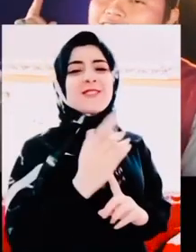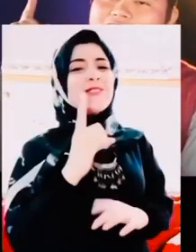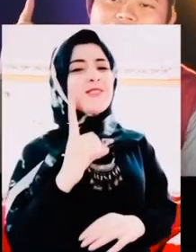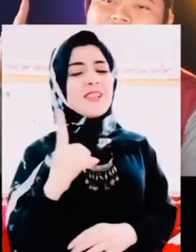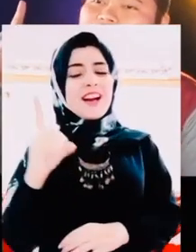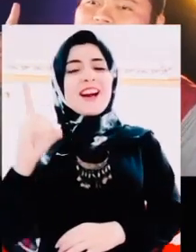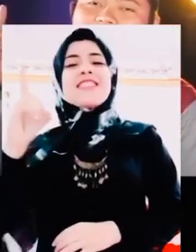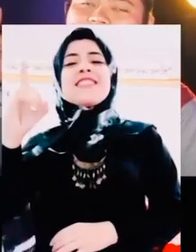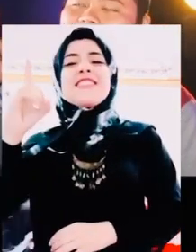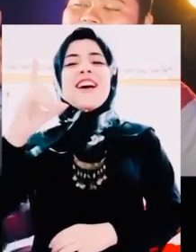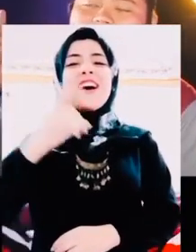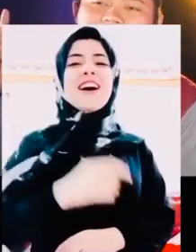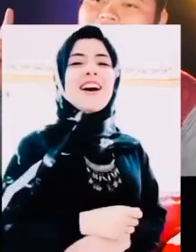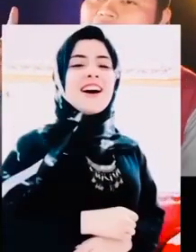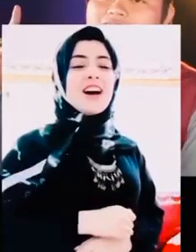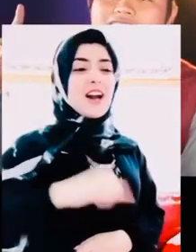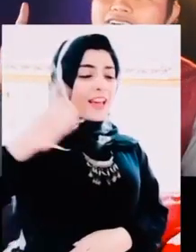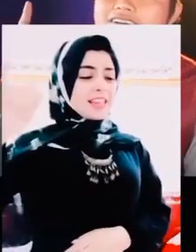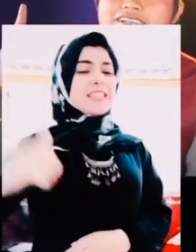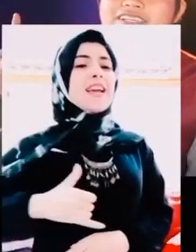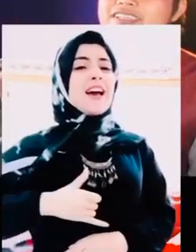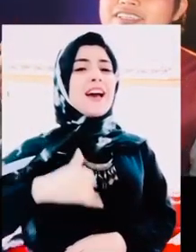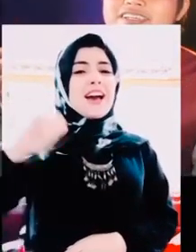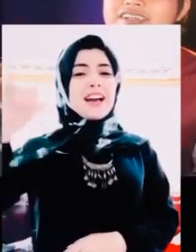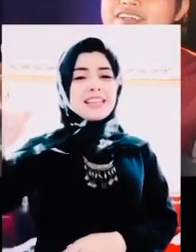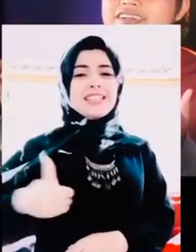يا رسول الله،